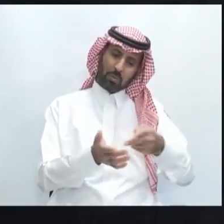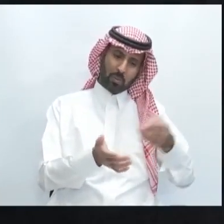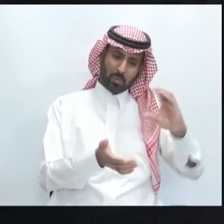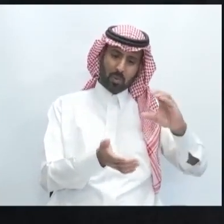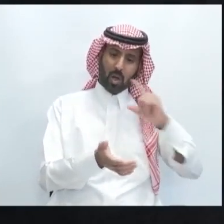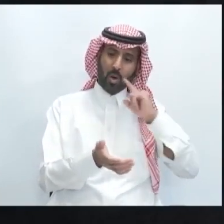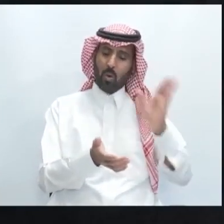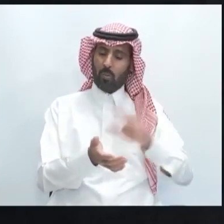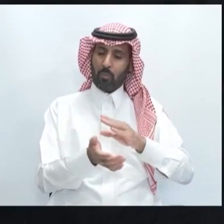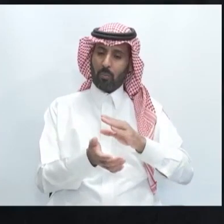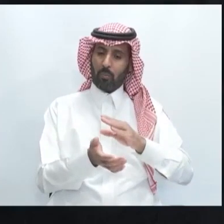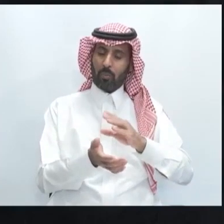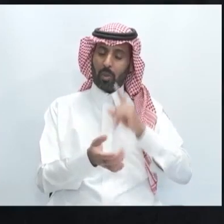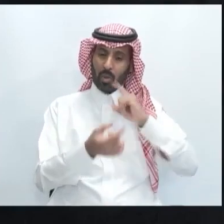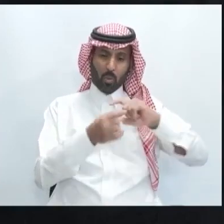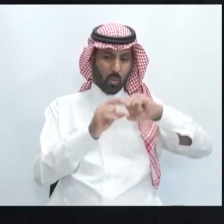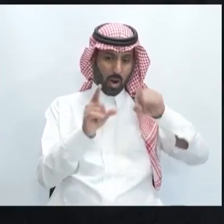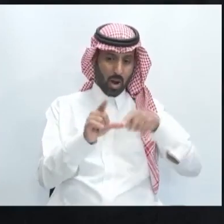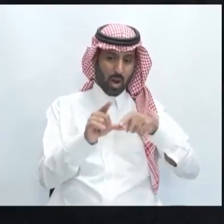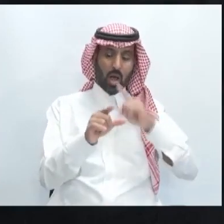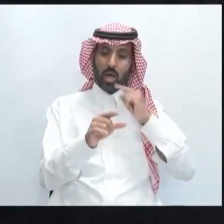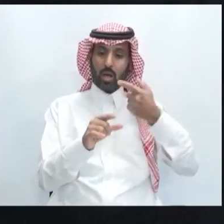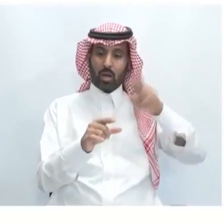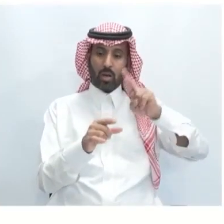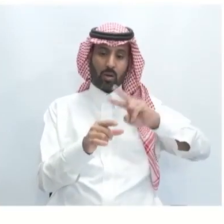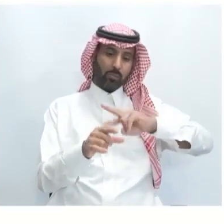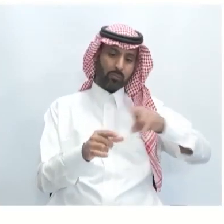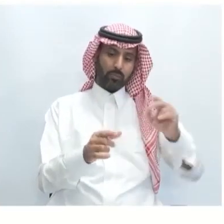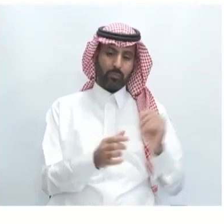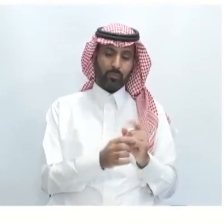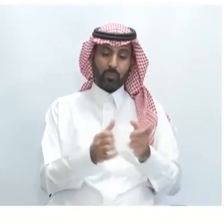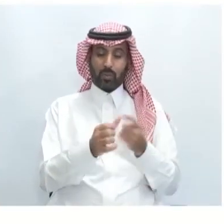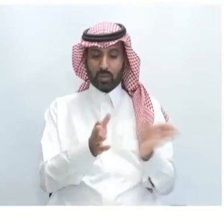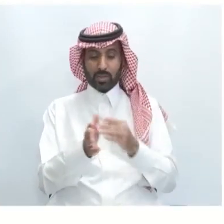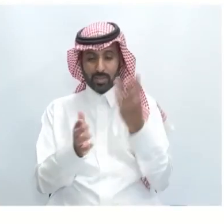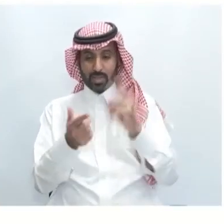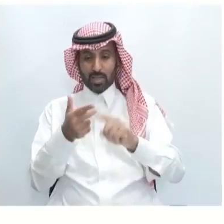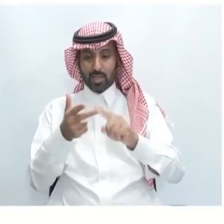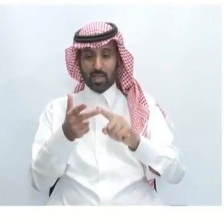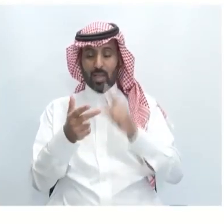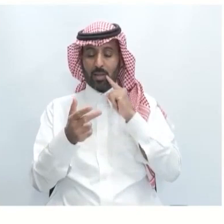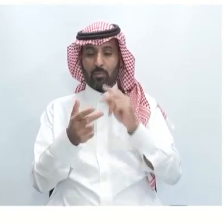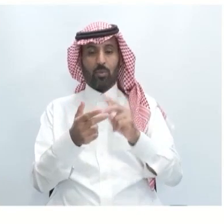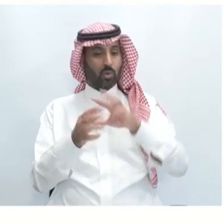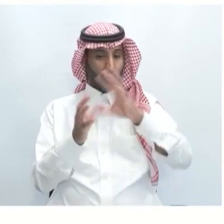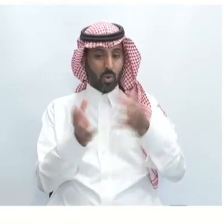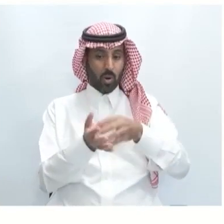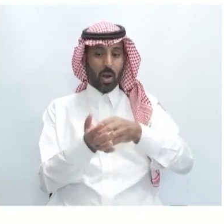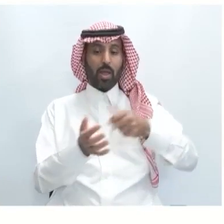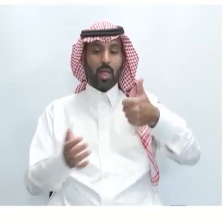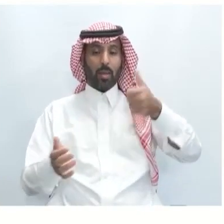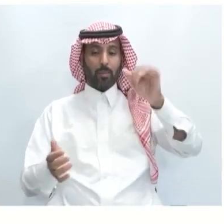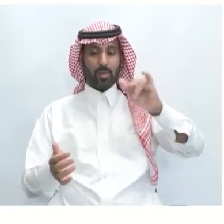او اي سلسله او حلقه اذا ار هنا متغيره الجزء الثالث مجموعه امين الجزء الثالث